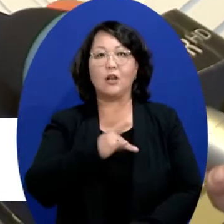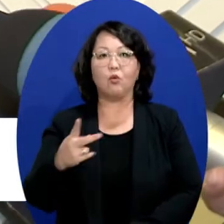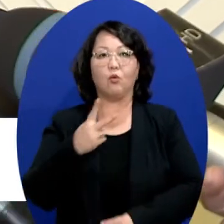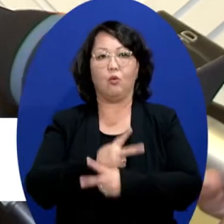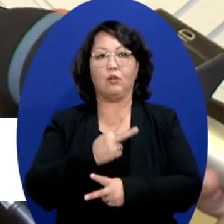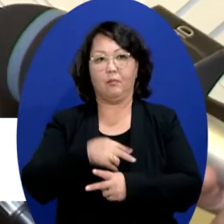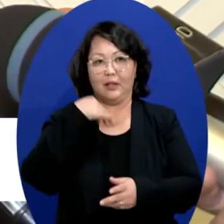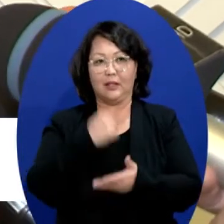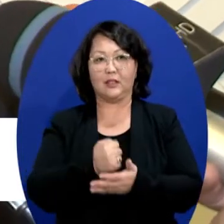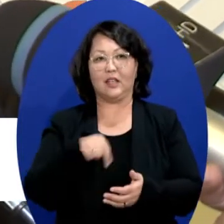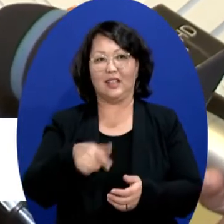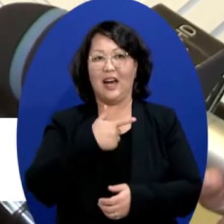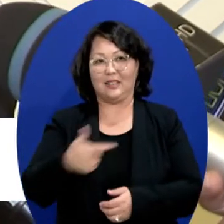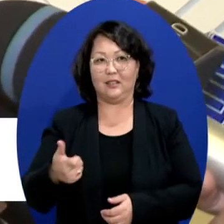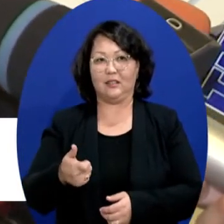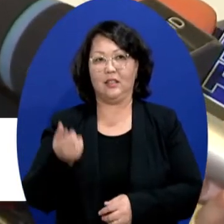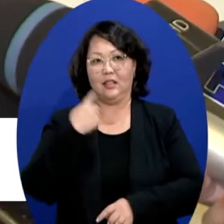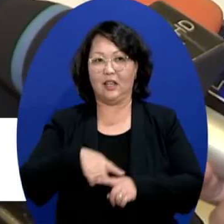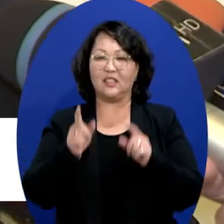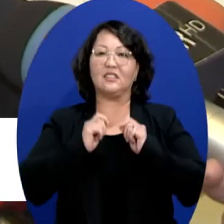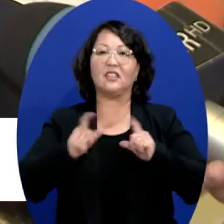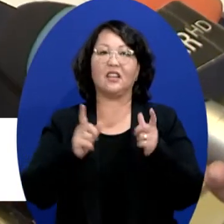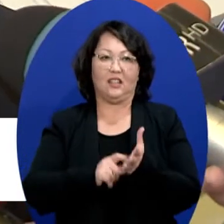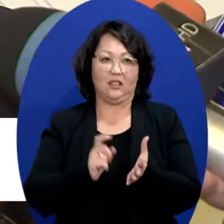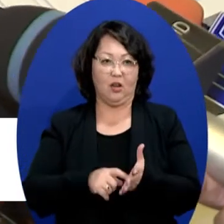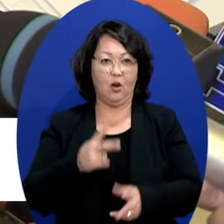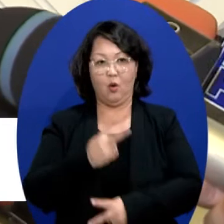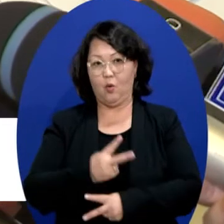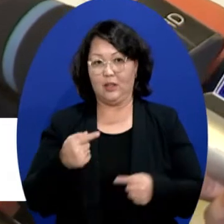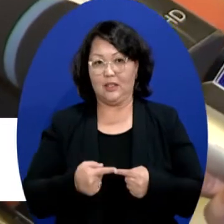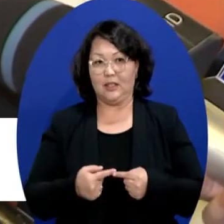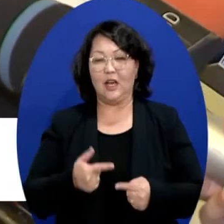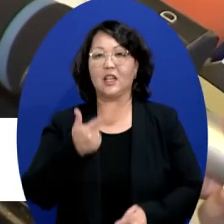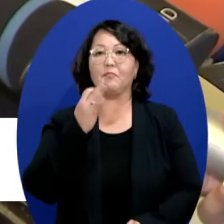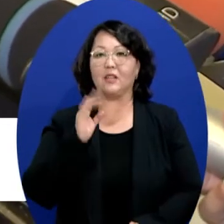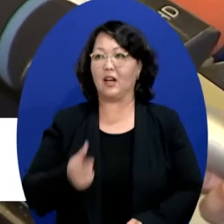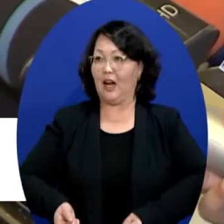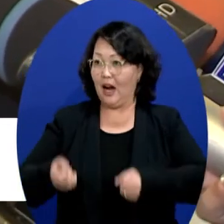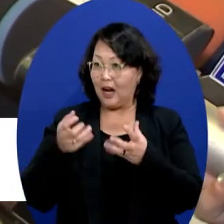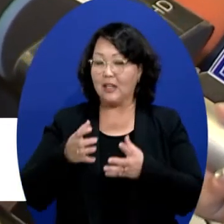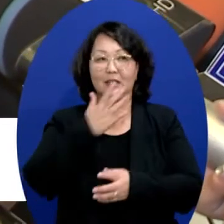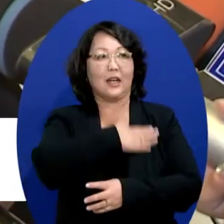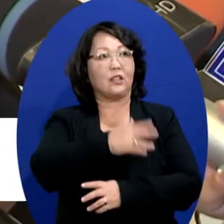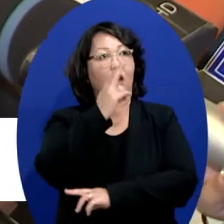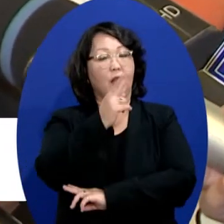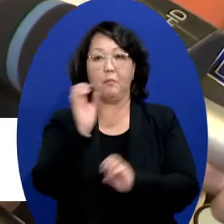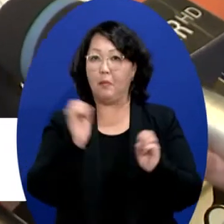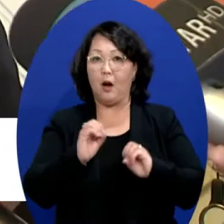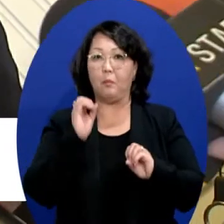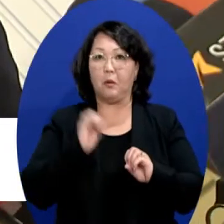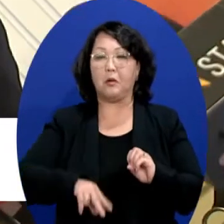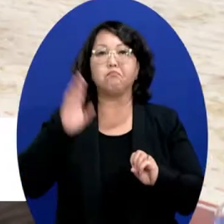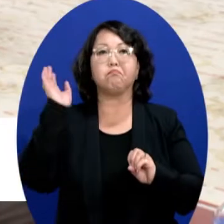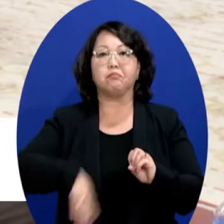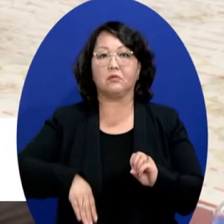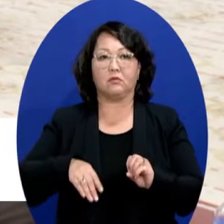халагдсан. Тэгээ энийг эргэж бас сэргээхгүй л энэ маань гэмтрэгийн талаар мэдээлэхгүй байгаа хүн тэг мэдээлэхгүй бол яасан ч болно л гэсэн асуудал байгаа